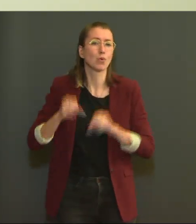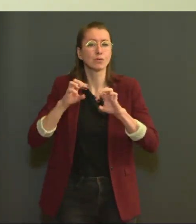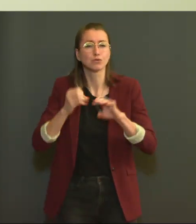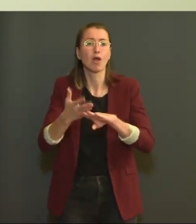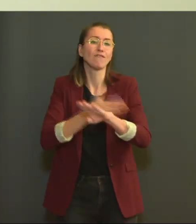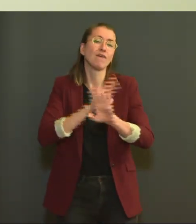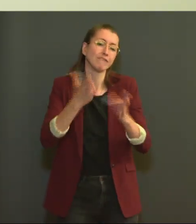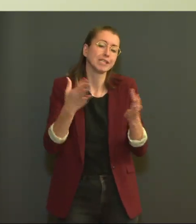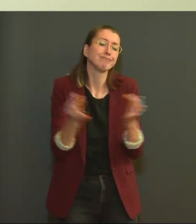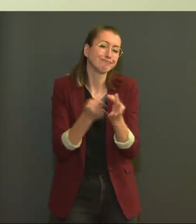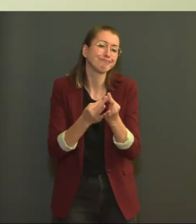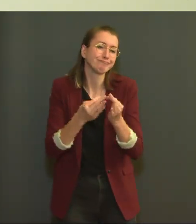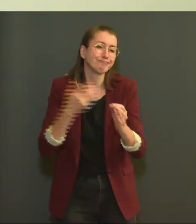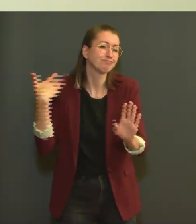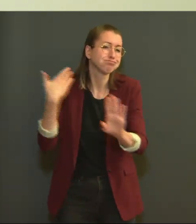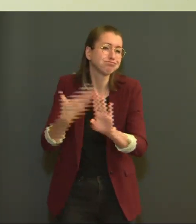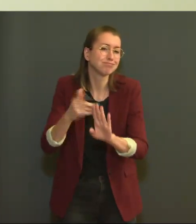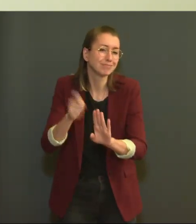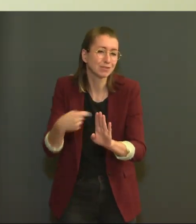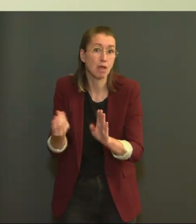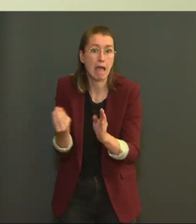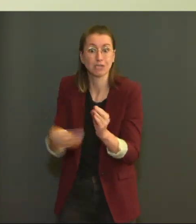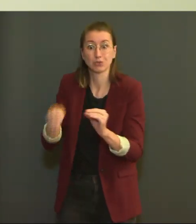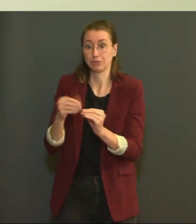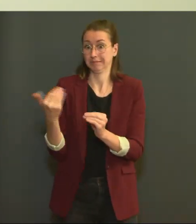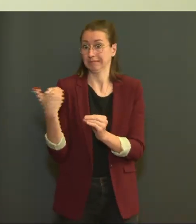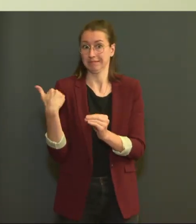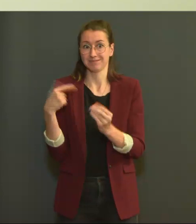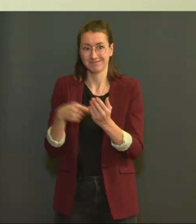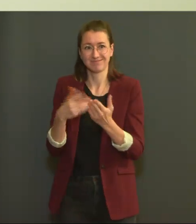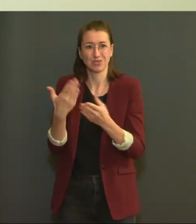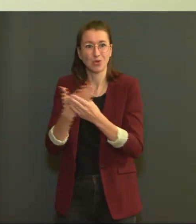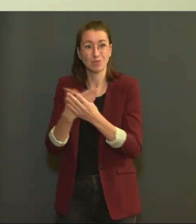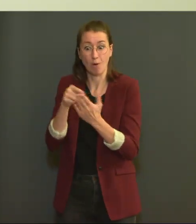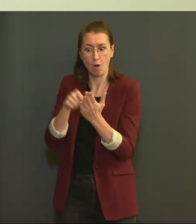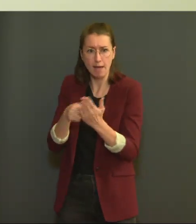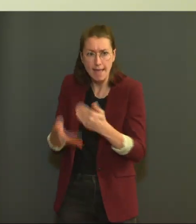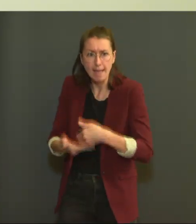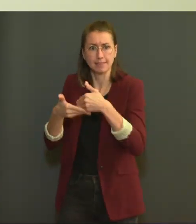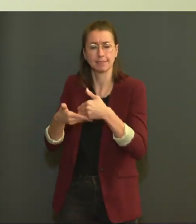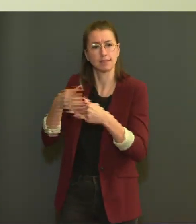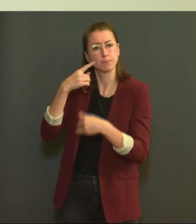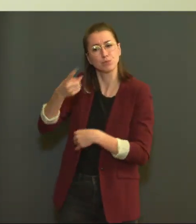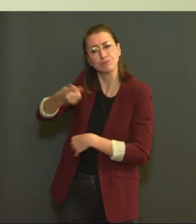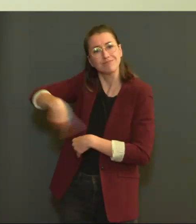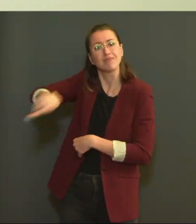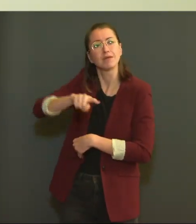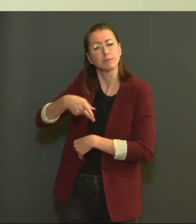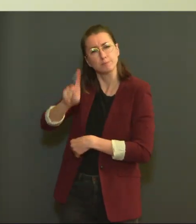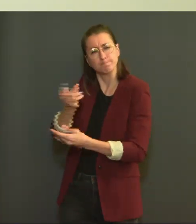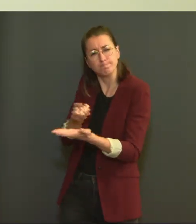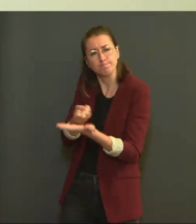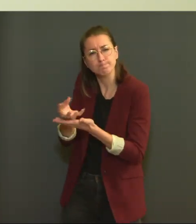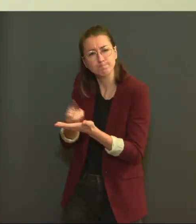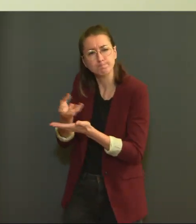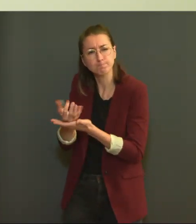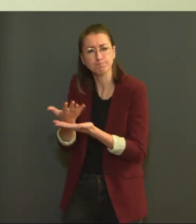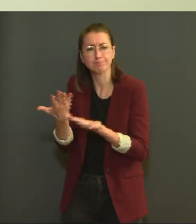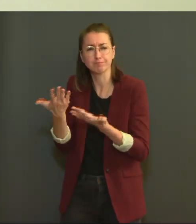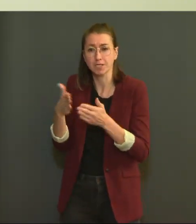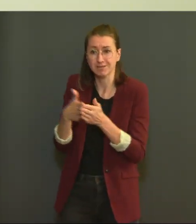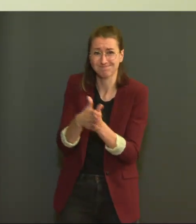leçon est notre pierre à l'édifice, une leçon complémentaire qui cadre dans une démarche beaucoup plus large d'éducation